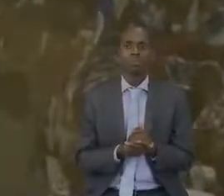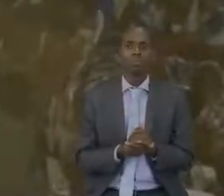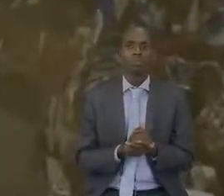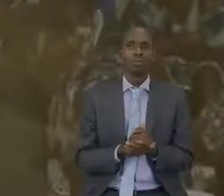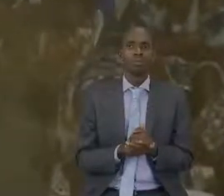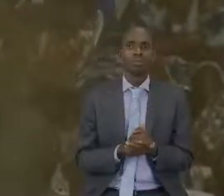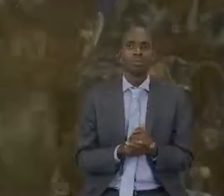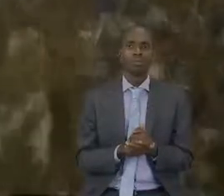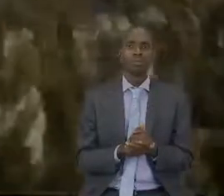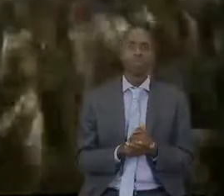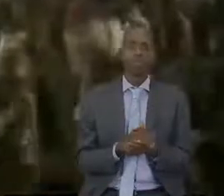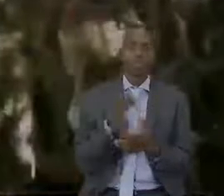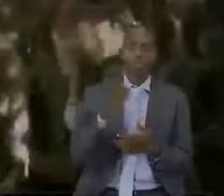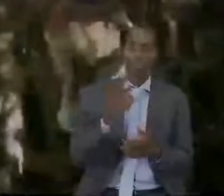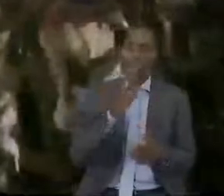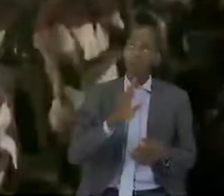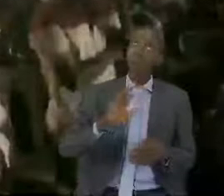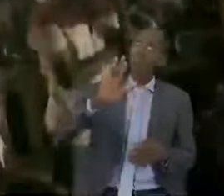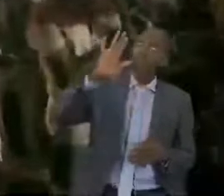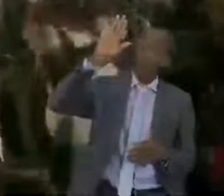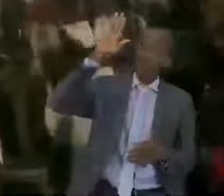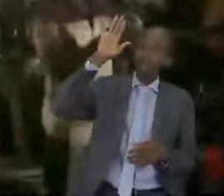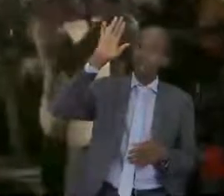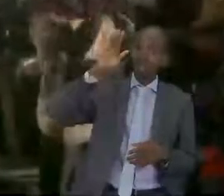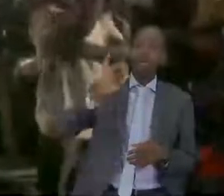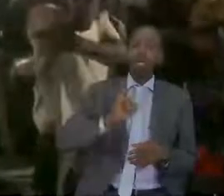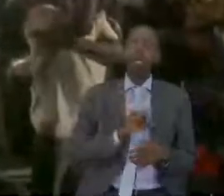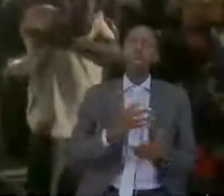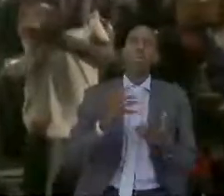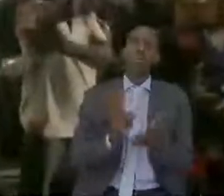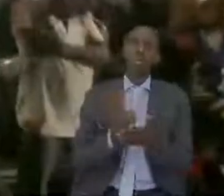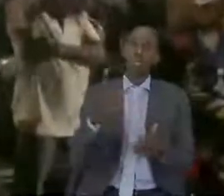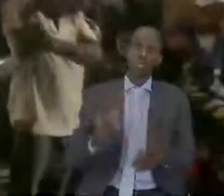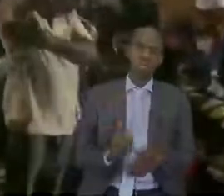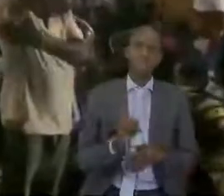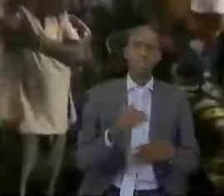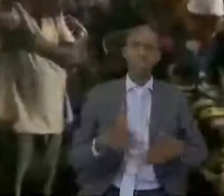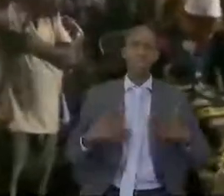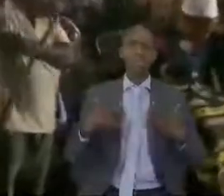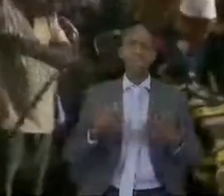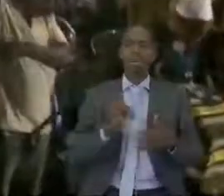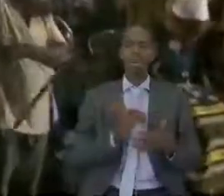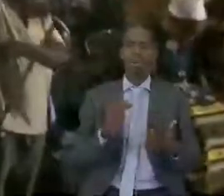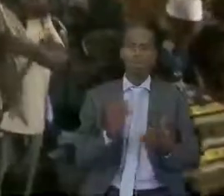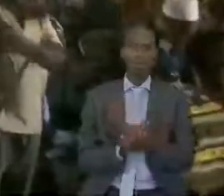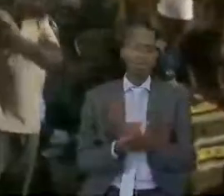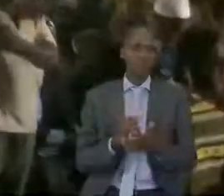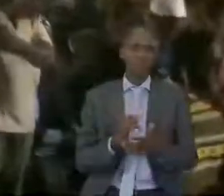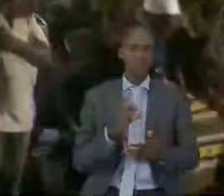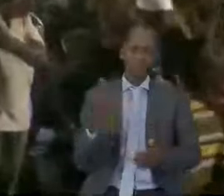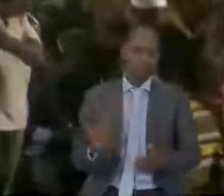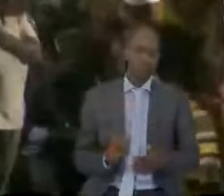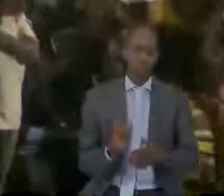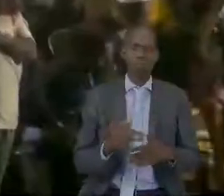Partout où tu es, comme tu lèves ta main, tu veux cette vie éternelle, cette vie sans fin, cette